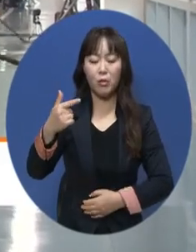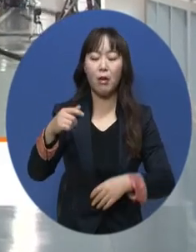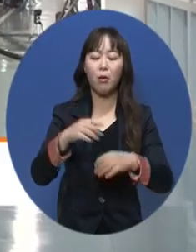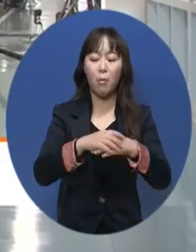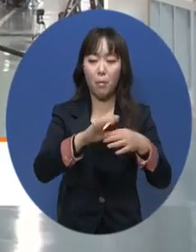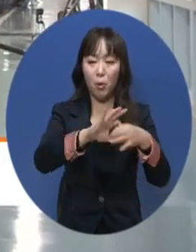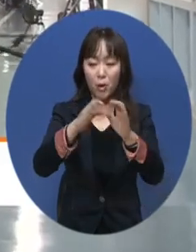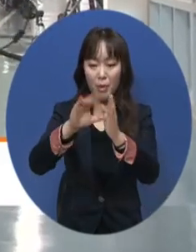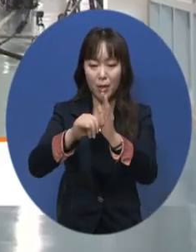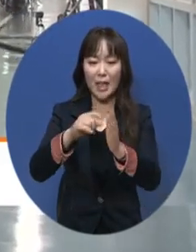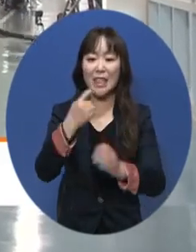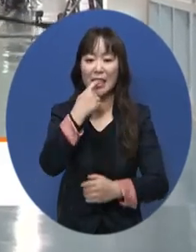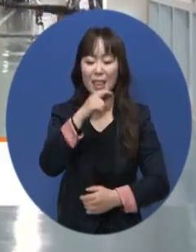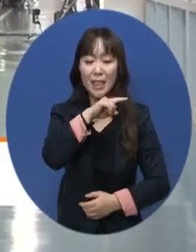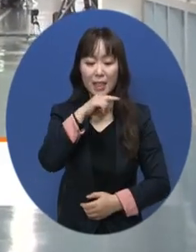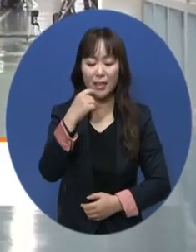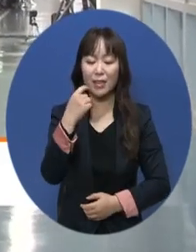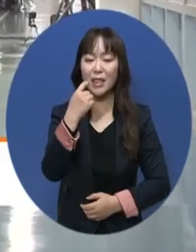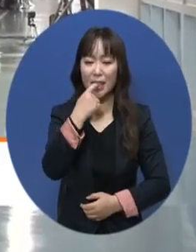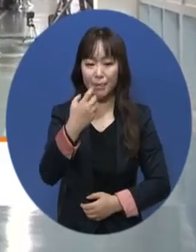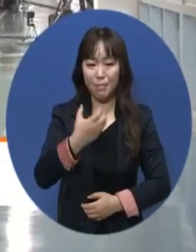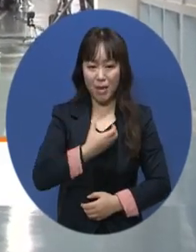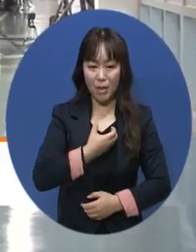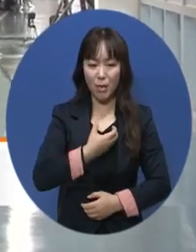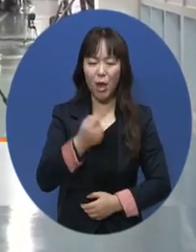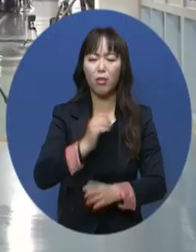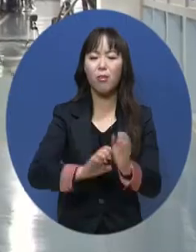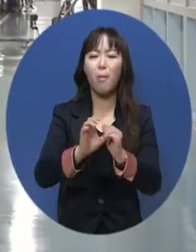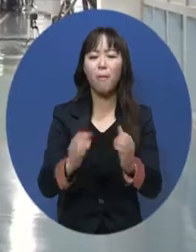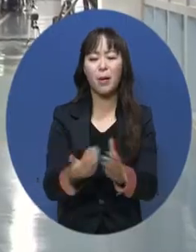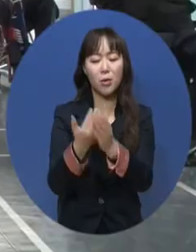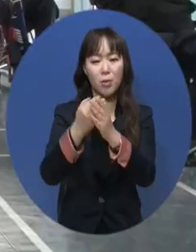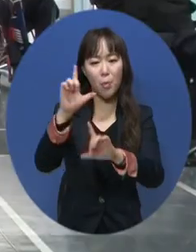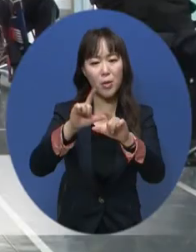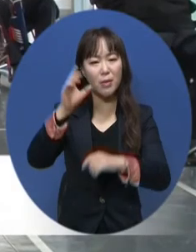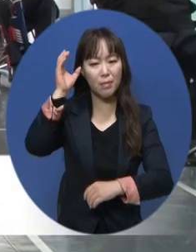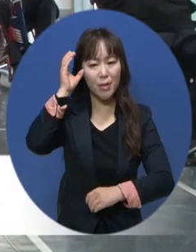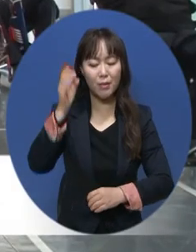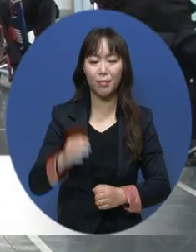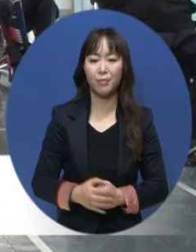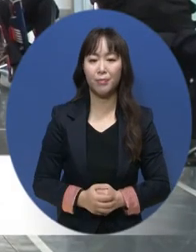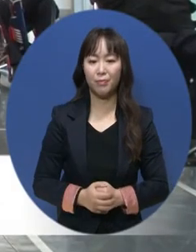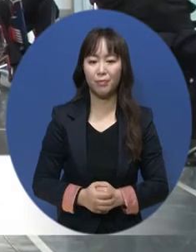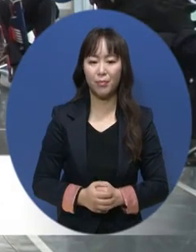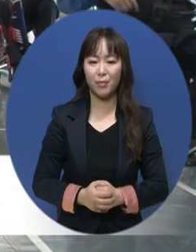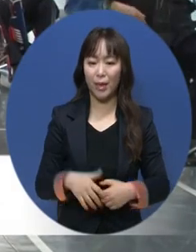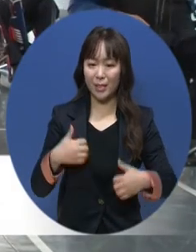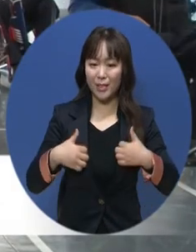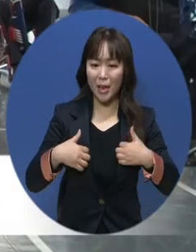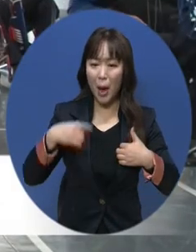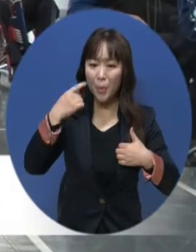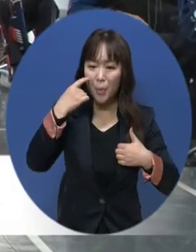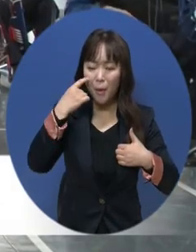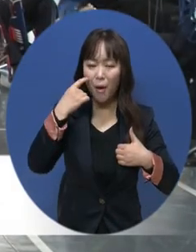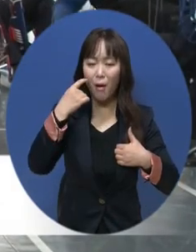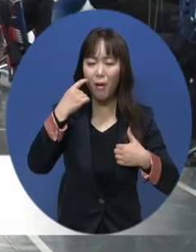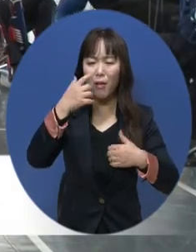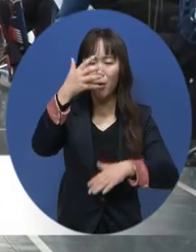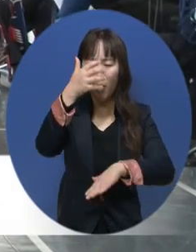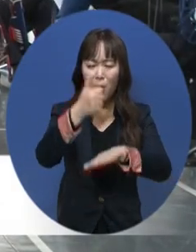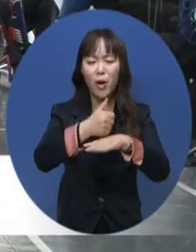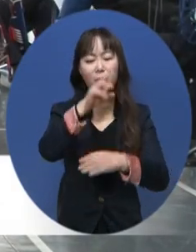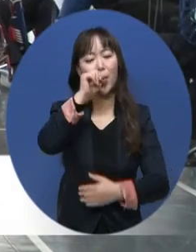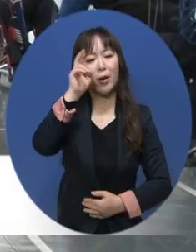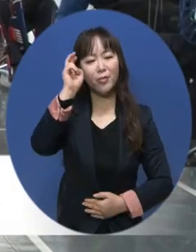이어 한 단계 더 성장한 모습을 기대하고 있습니다. 즐기다 보면은 좋은 성과가 있지